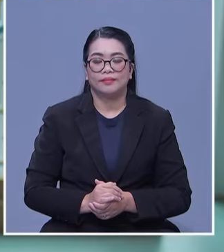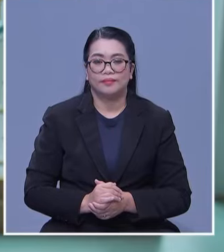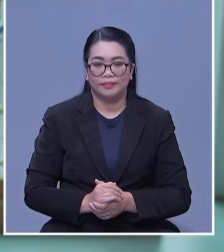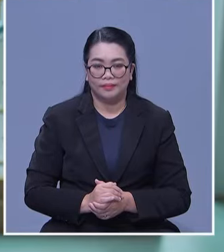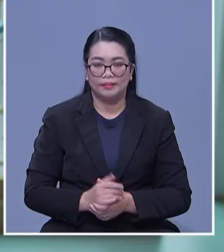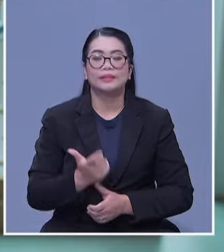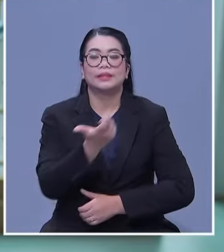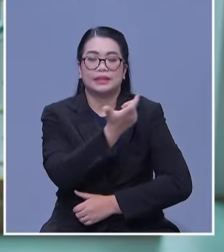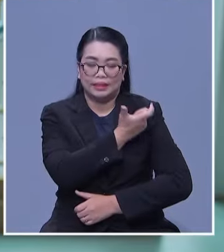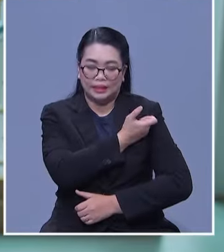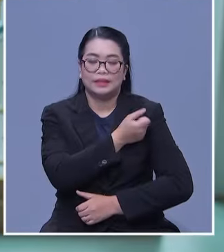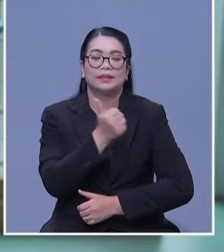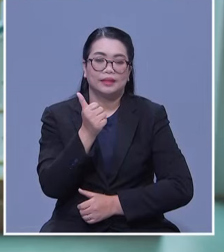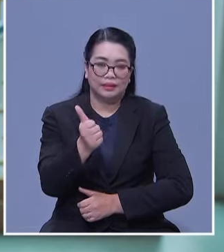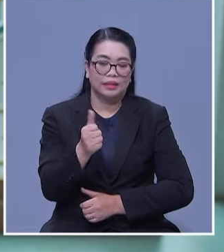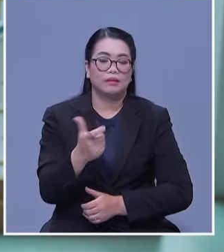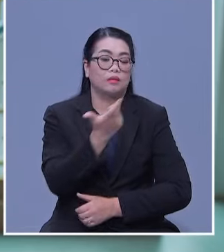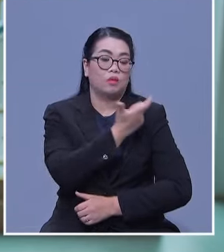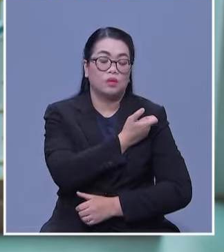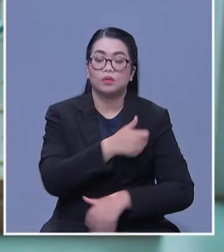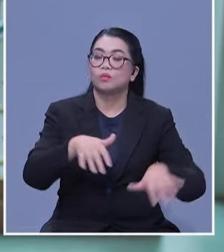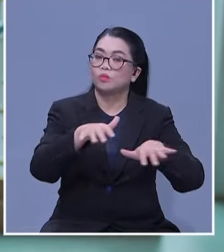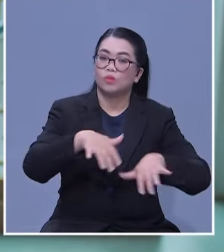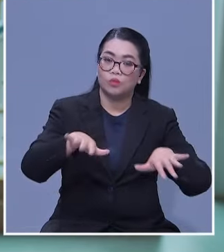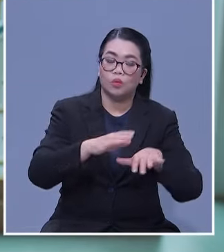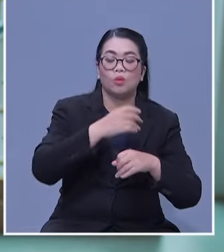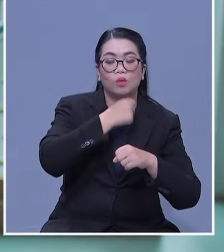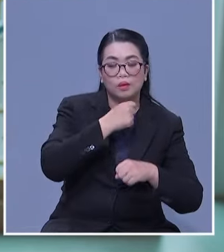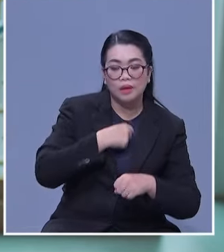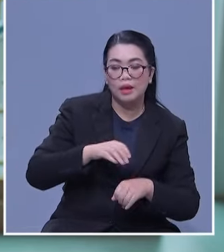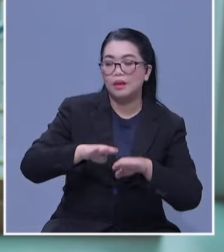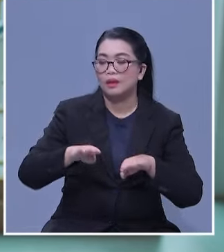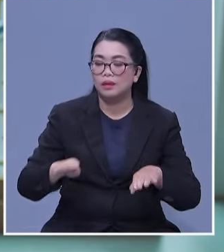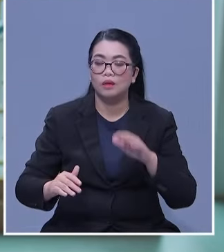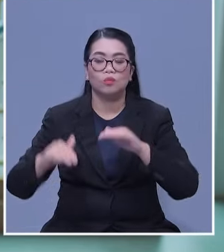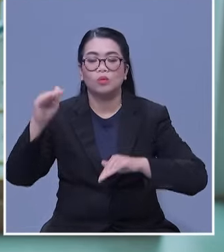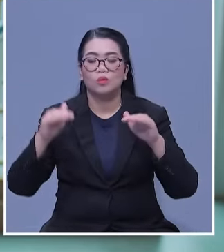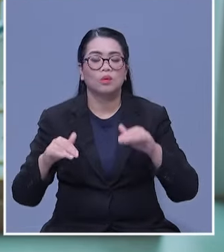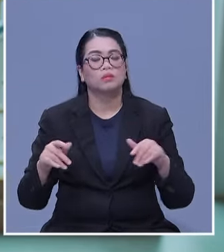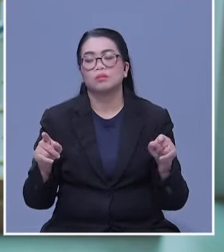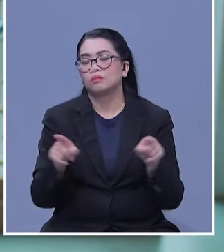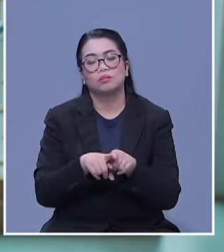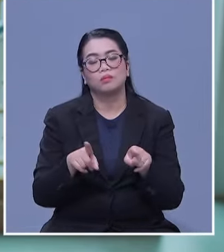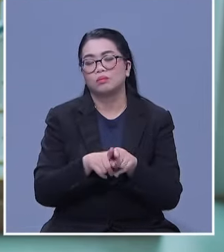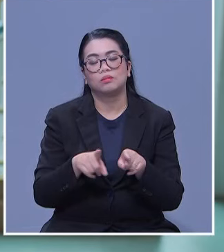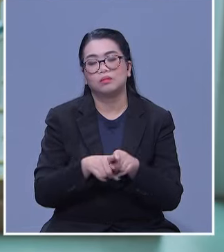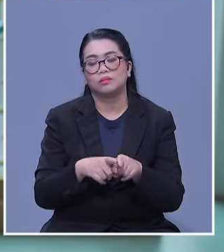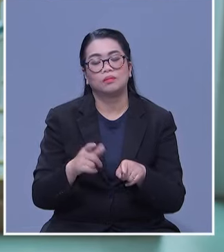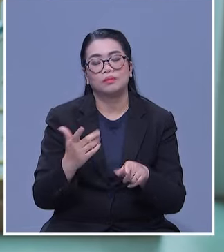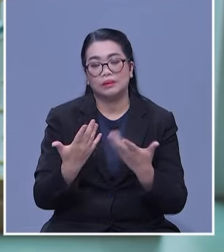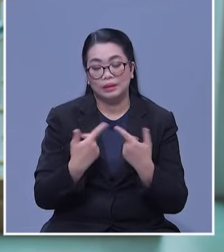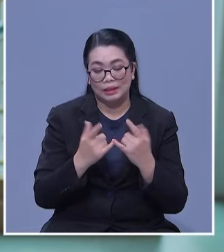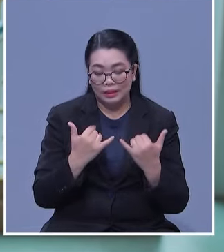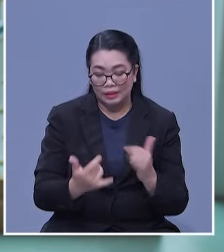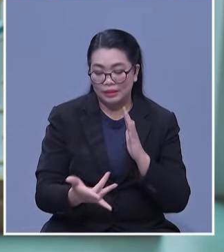สามารถฉีดได้จริงนะคะเพราะว่ายังไงเราจำเป็นจะต้องฉีดเพื่อป้องกันไข้หวัดใหญ่ทุกปีอยู่แล้วแต่ในปัจจุบันเนี่ยเรา